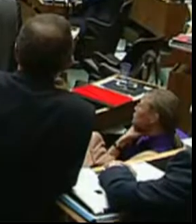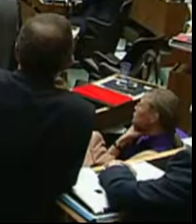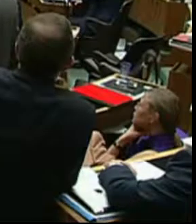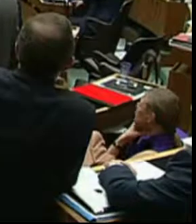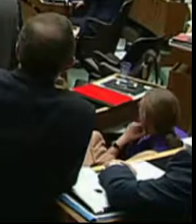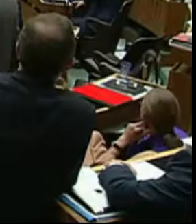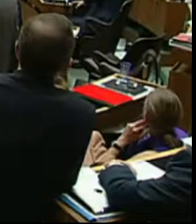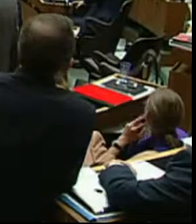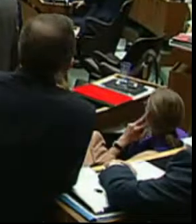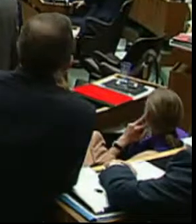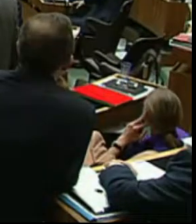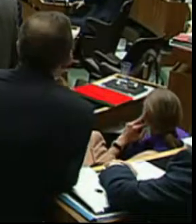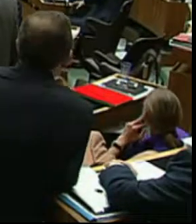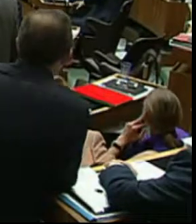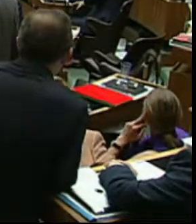werden.